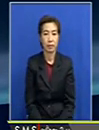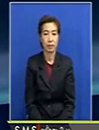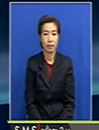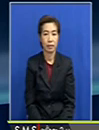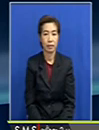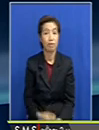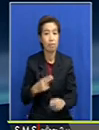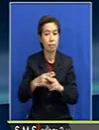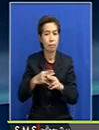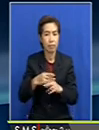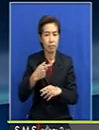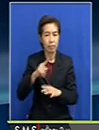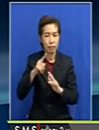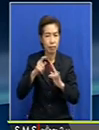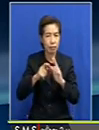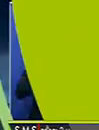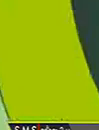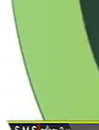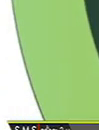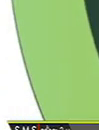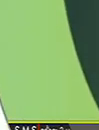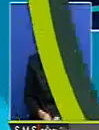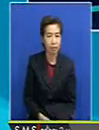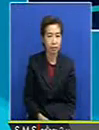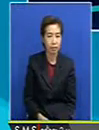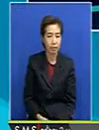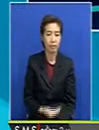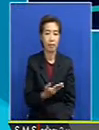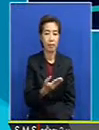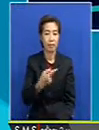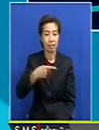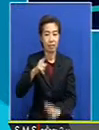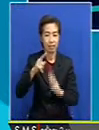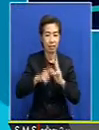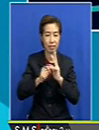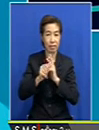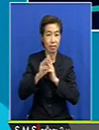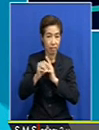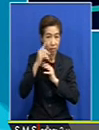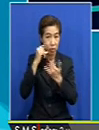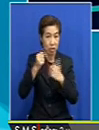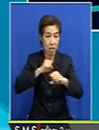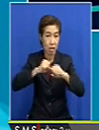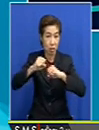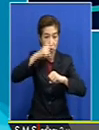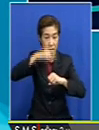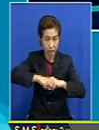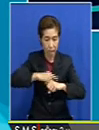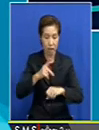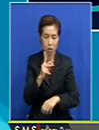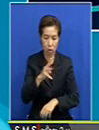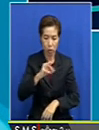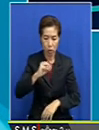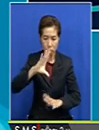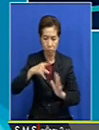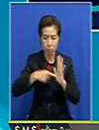สวัสดีครับพี่ป๋องครับ คุณเอมแล้วก็สวัสดีคุณผู้ชมทางนาว26ด้วยนะครับวันนี้คมชัดลึกศึกมวยไทยท่อน้ำไทยเดอะฮีโร่